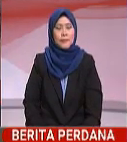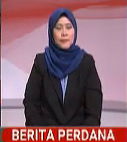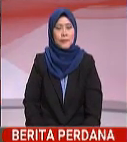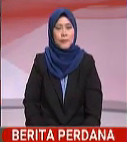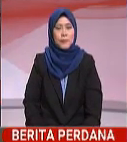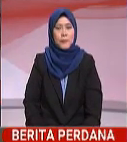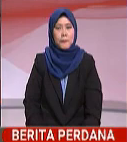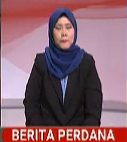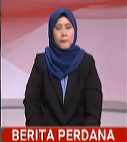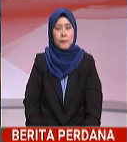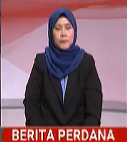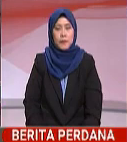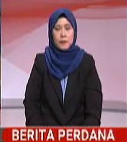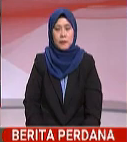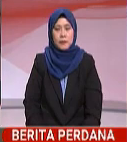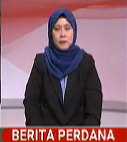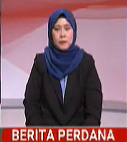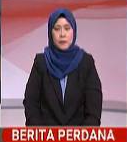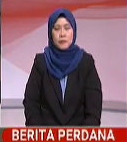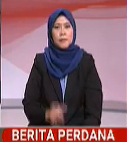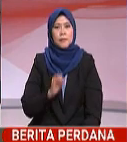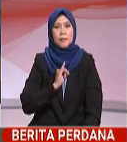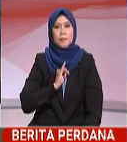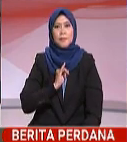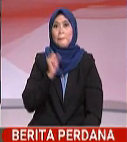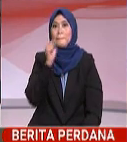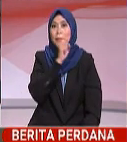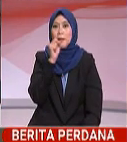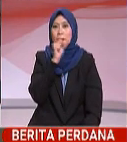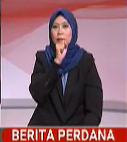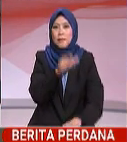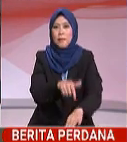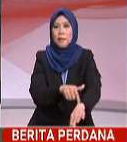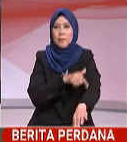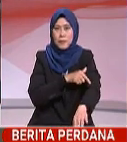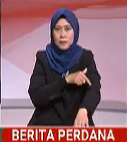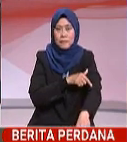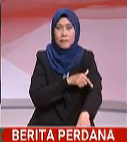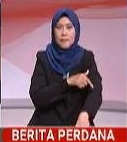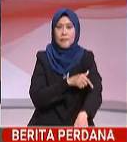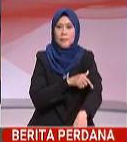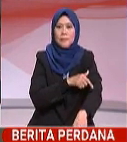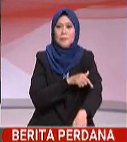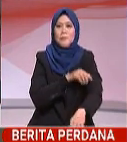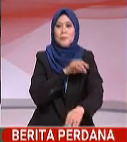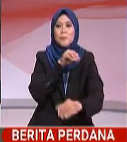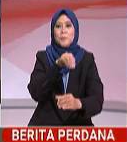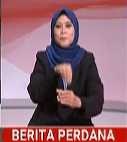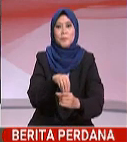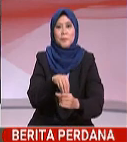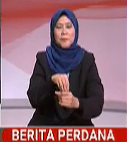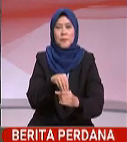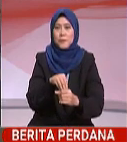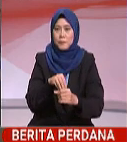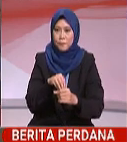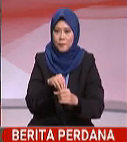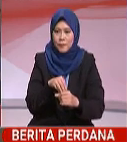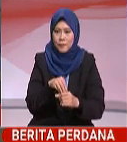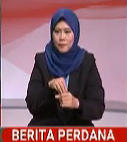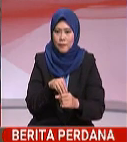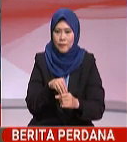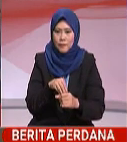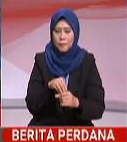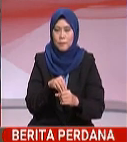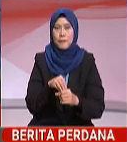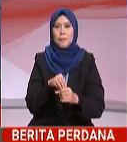saya sebagai artis yang kira veteran itu berada di dalam mainstream ataupun